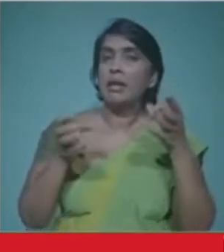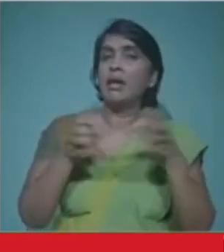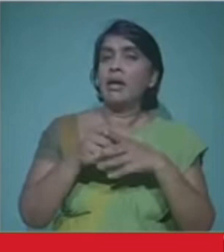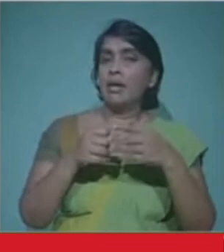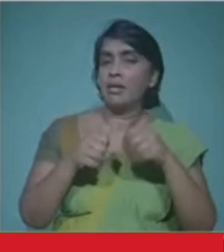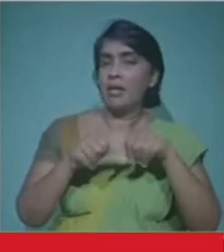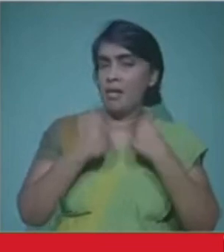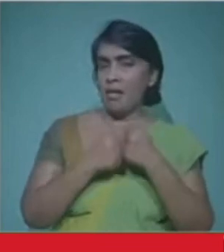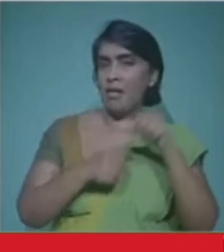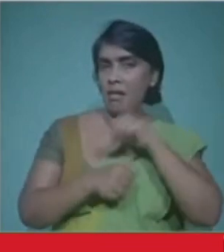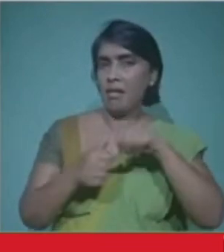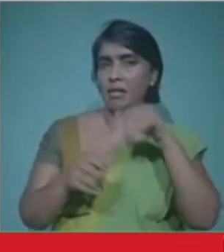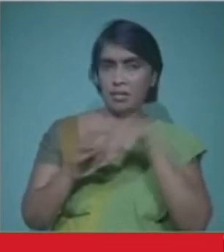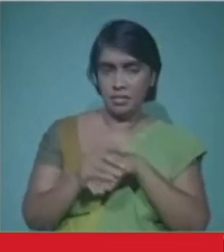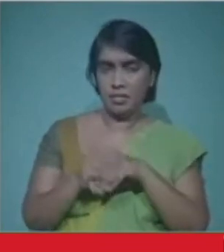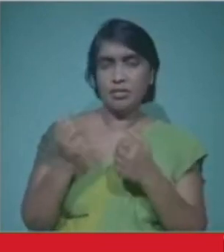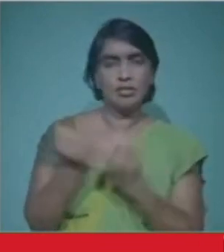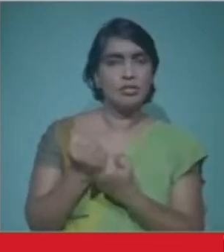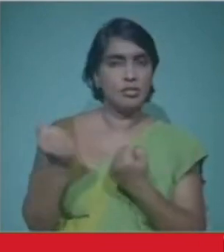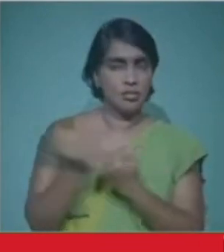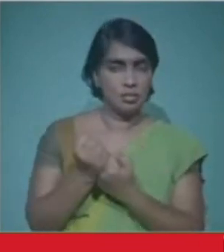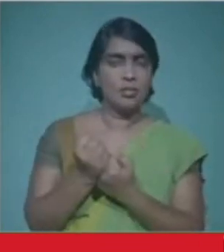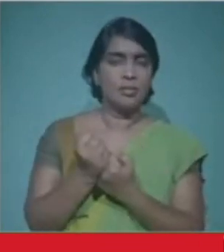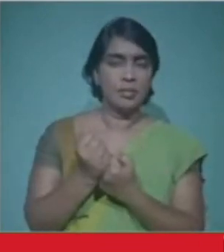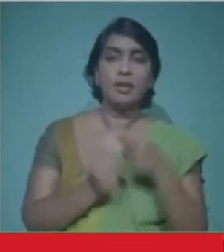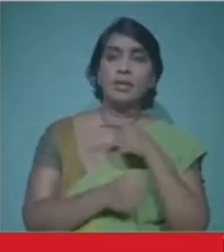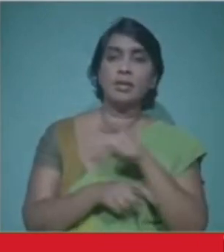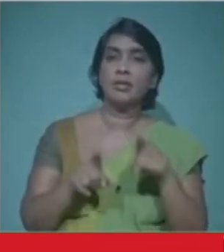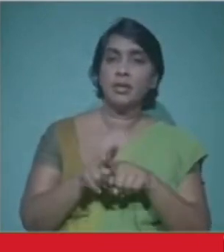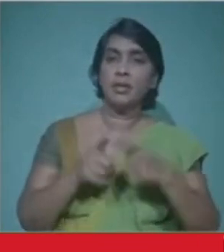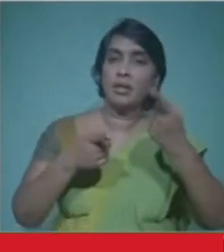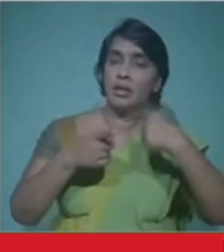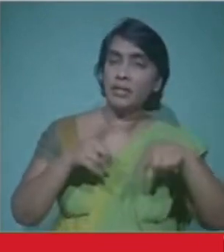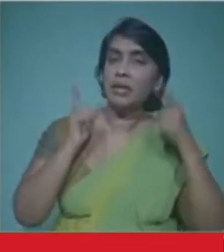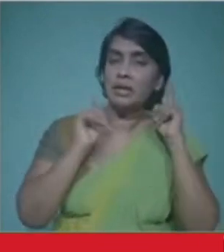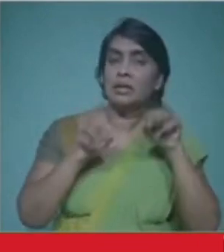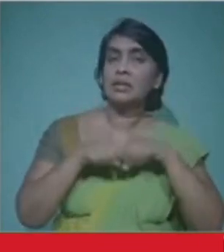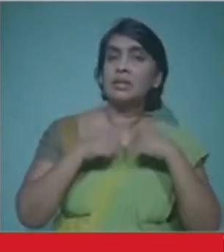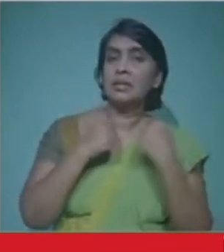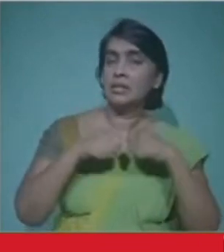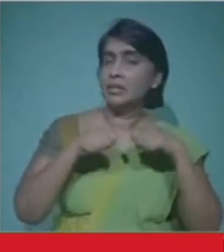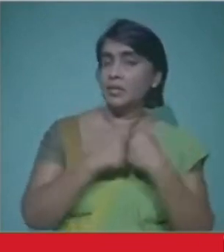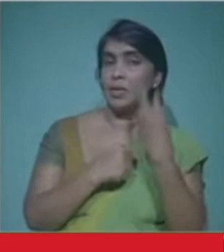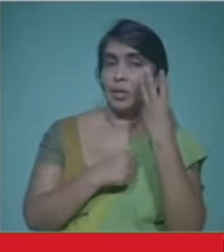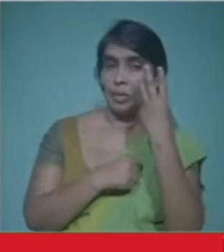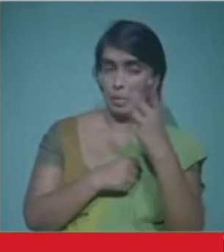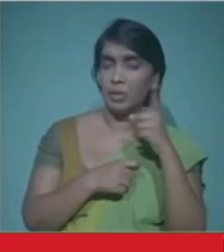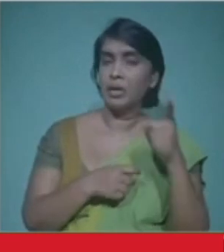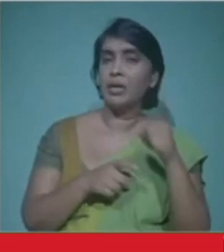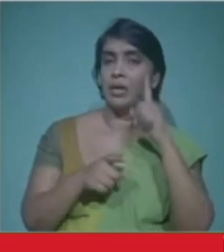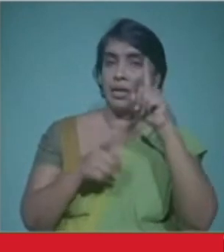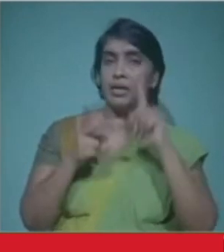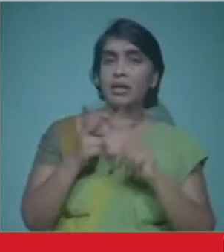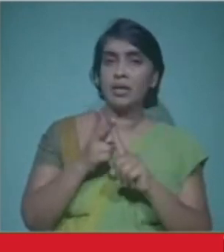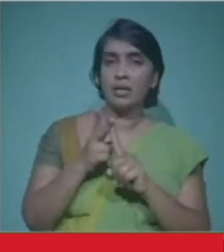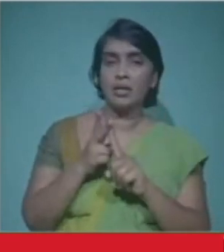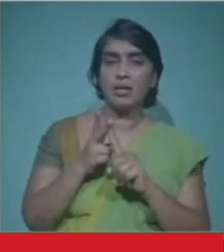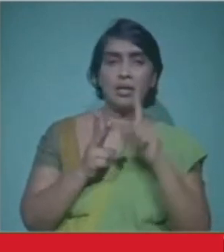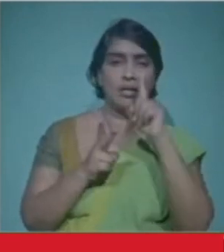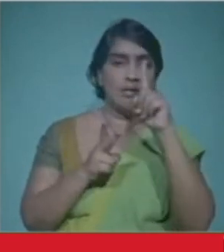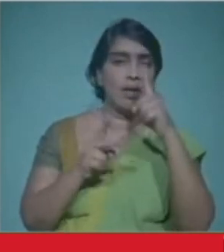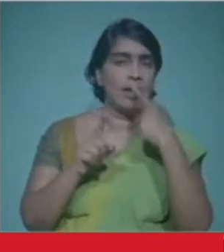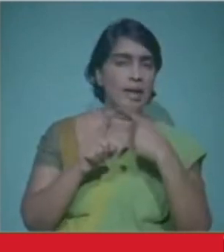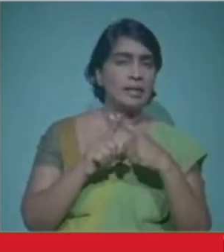ආයතනයේ ඉන්නවා අනුග්‍රහක භවතෙක් විදියට. ඒ වගේම තව බෙටින් ඇන් ගේමින් කම්පැනි තුනක් ඉන්නවා. එකක් තමයි